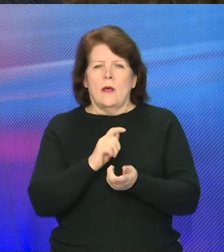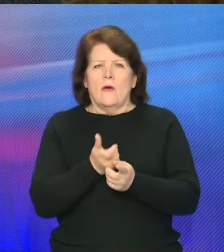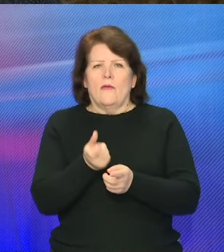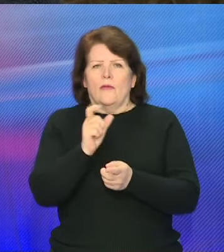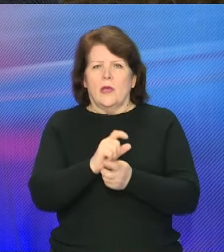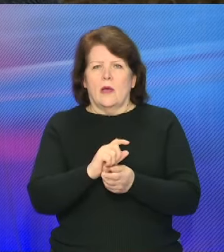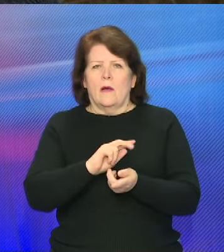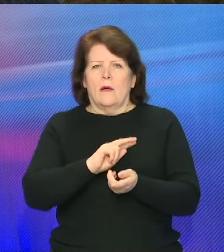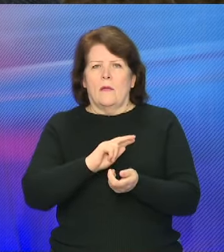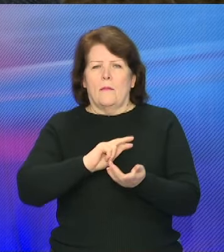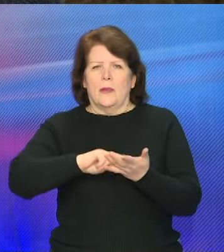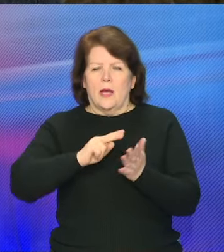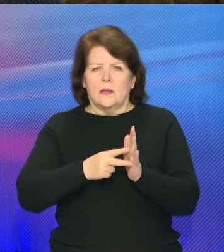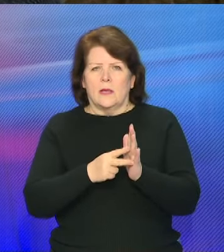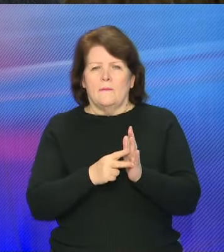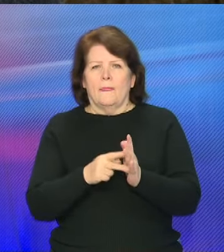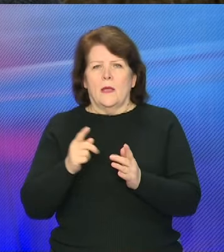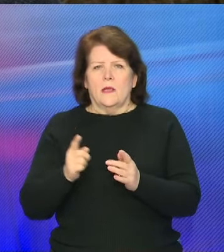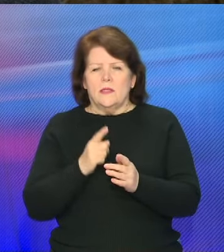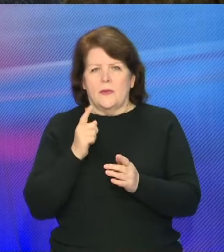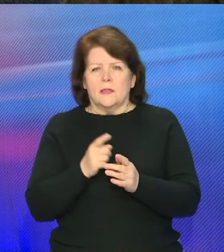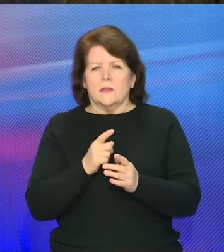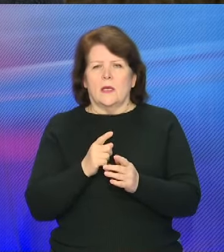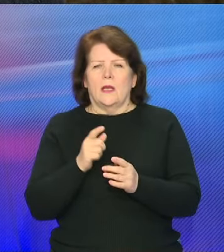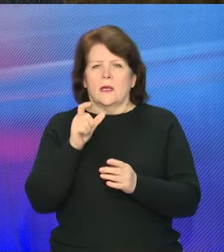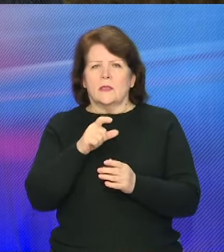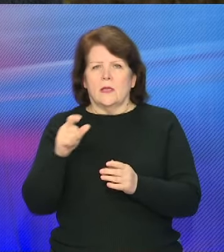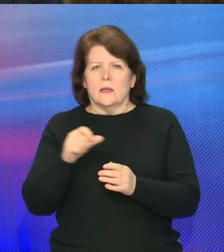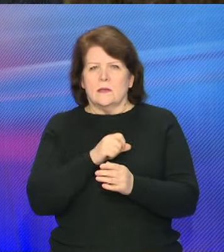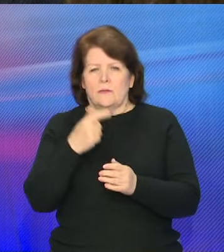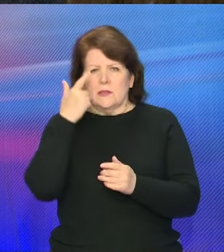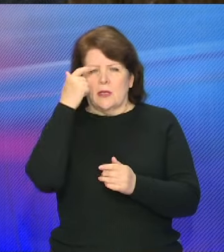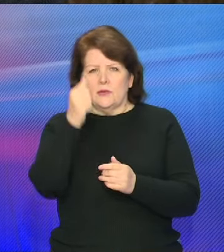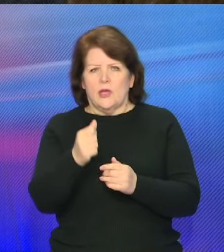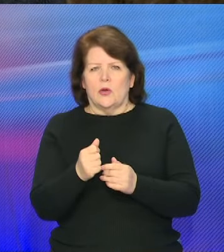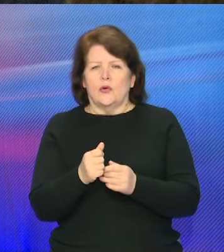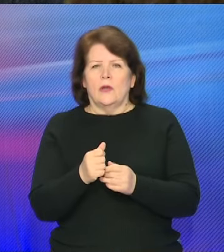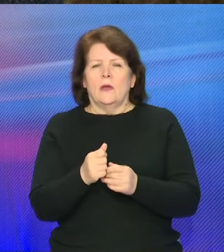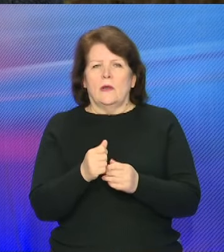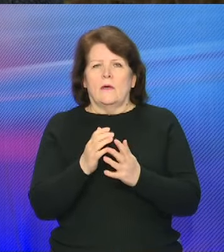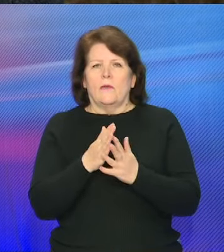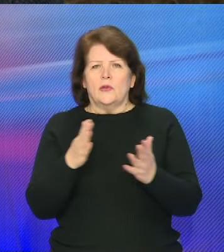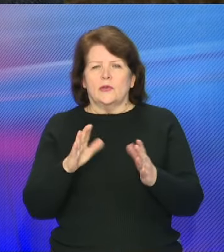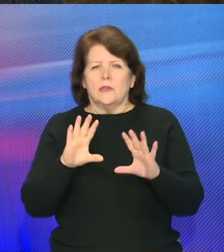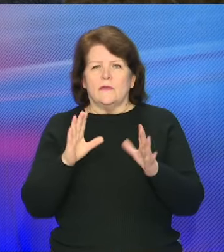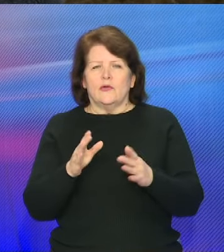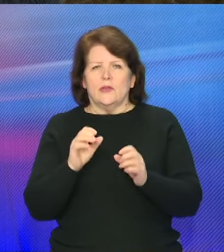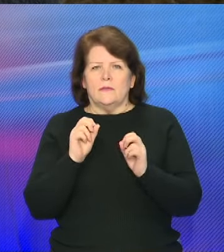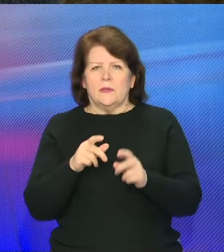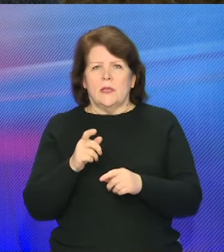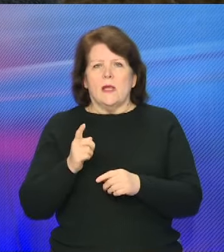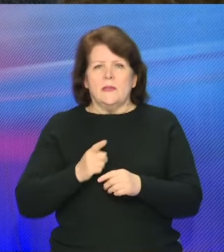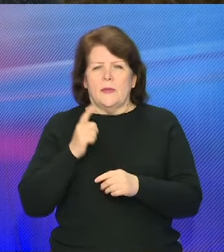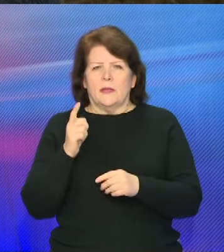либо инспекция, либо граждане нам сообщают, либо инспектора в больших случаях выявляют и выдают